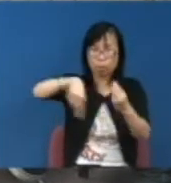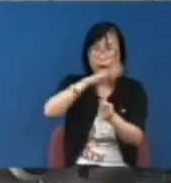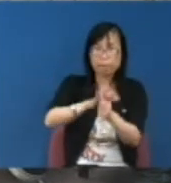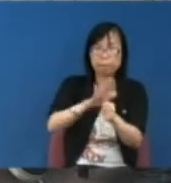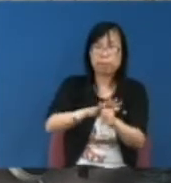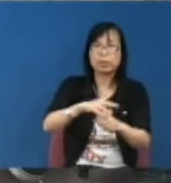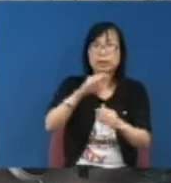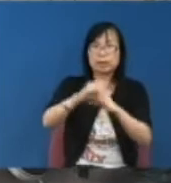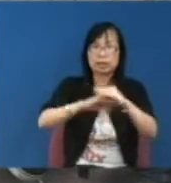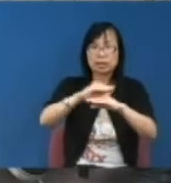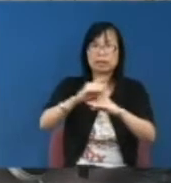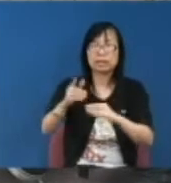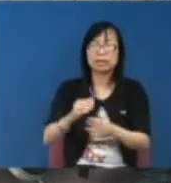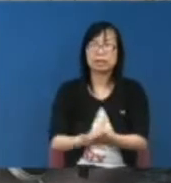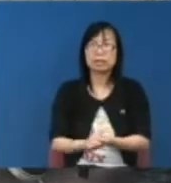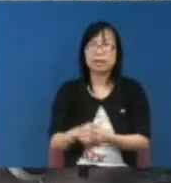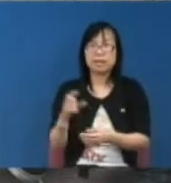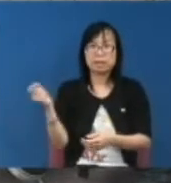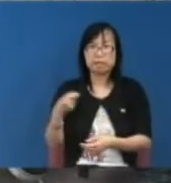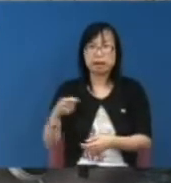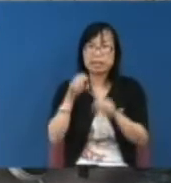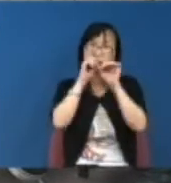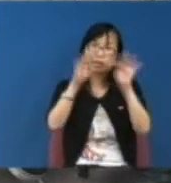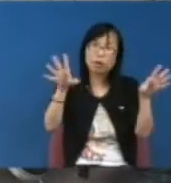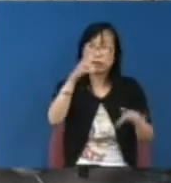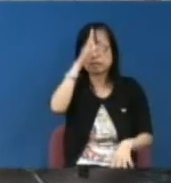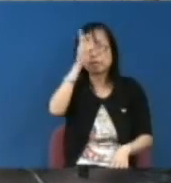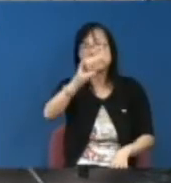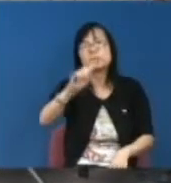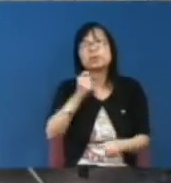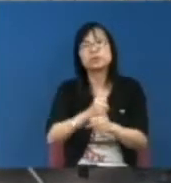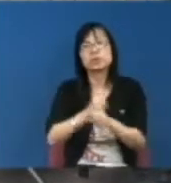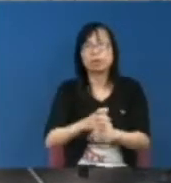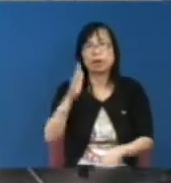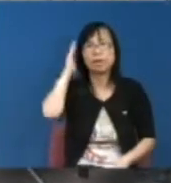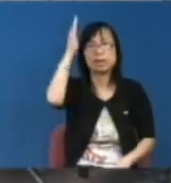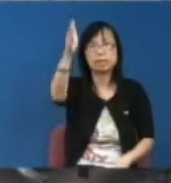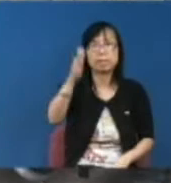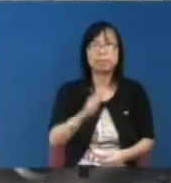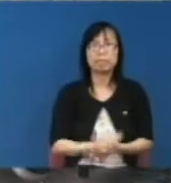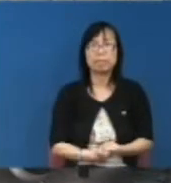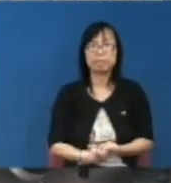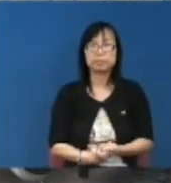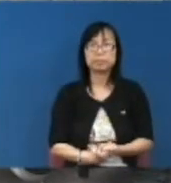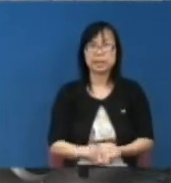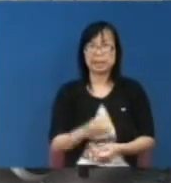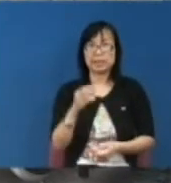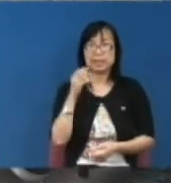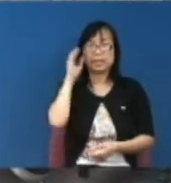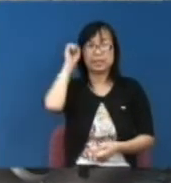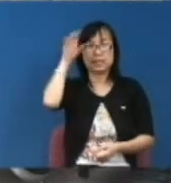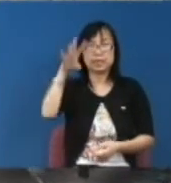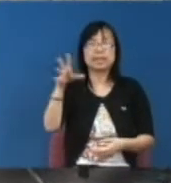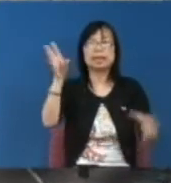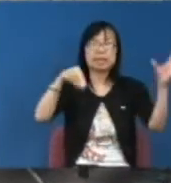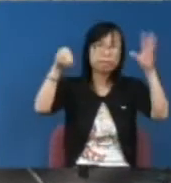界嘅啊翹楚啊，你啊快啲啊呼籲一下我哋政府應該點做？ 咁我哋希望咁啦，我哋首先將我哋嘅意見咧盡快集